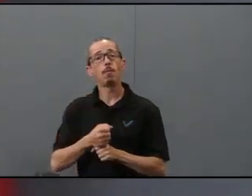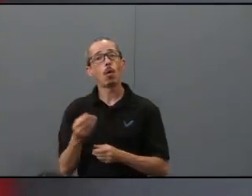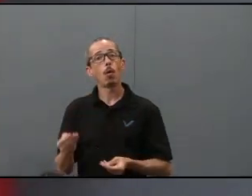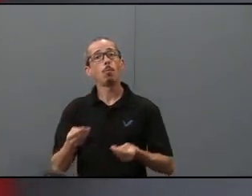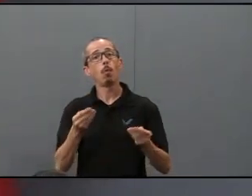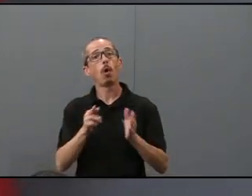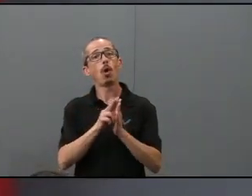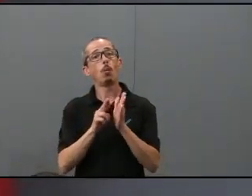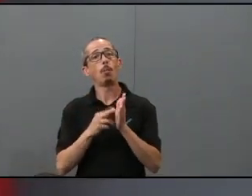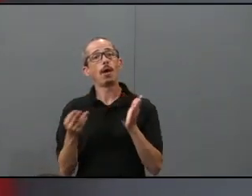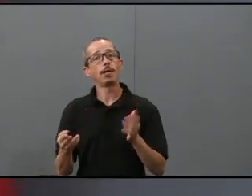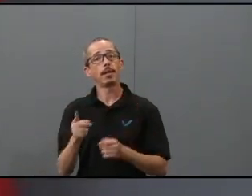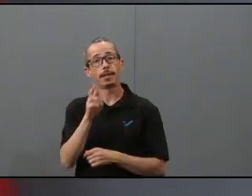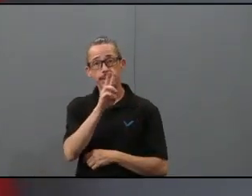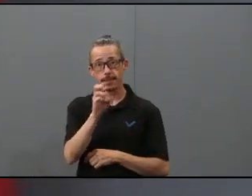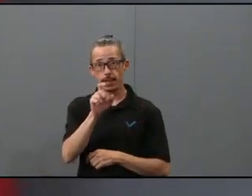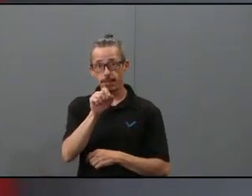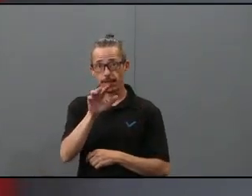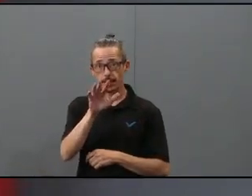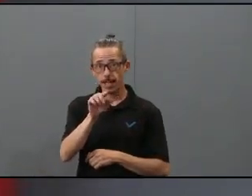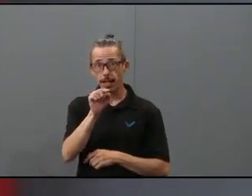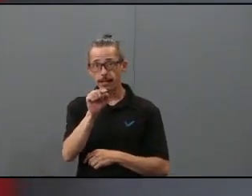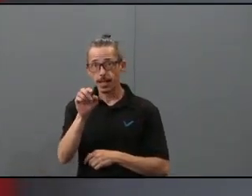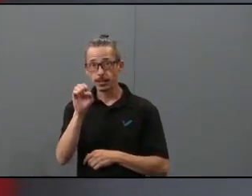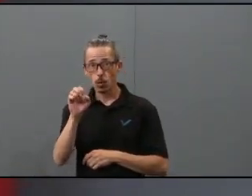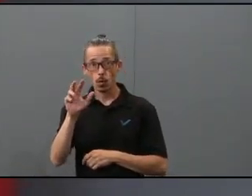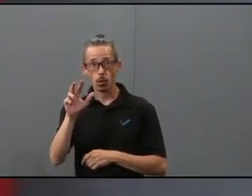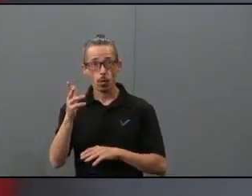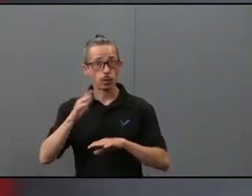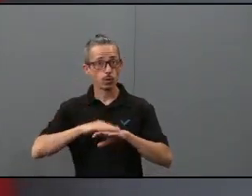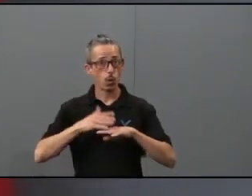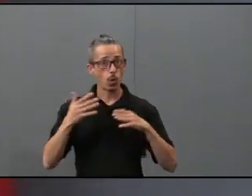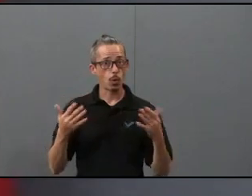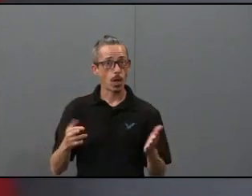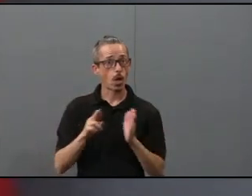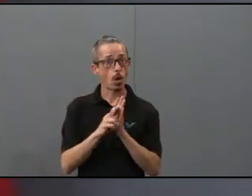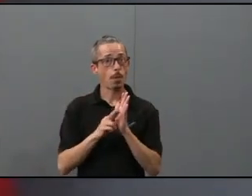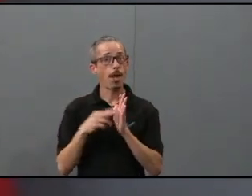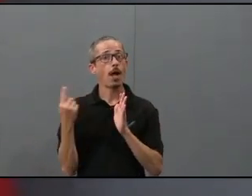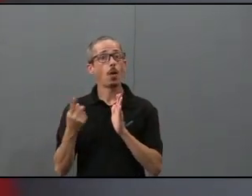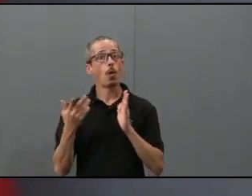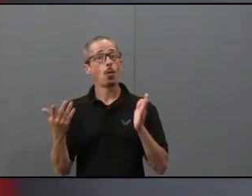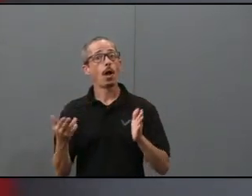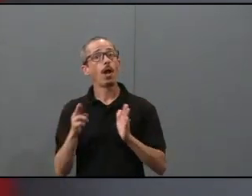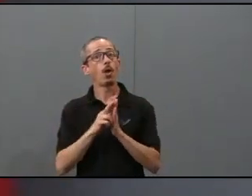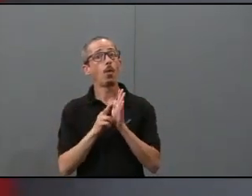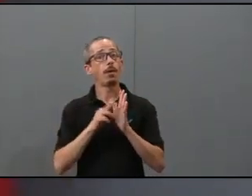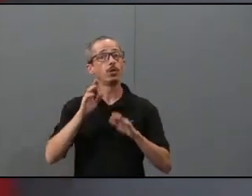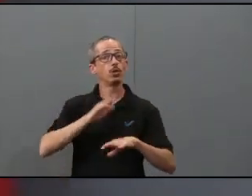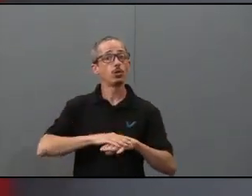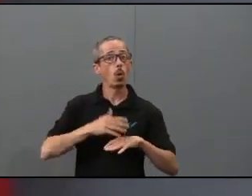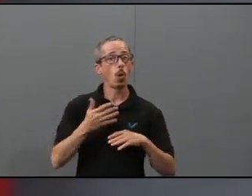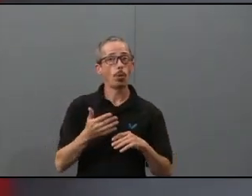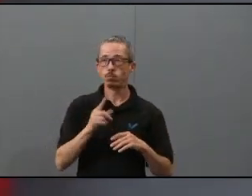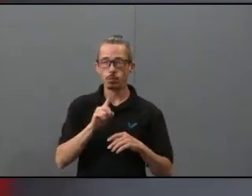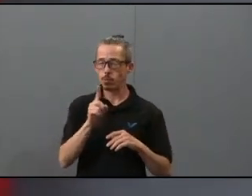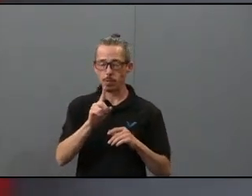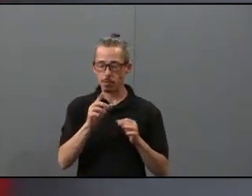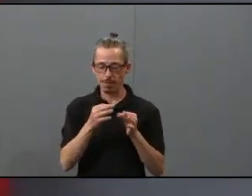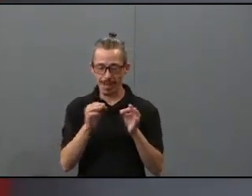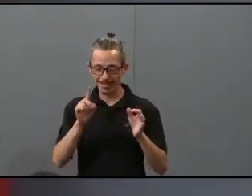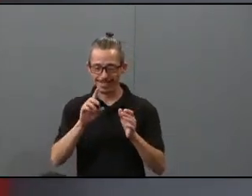projet de règlement numéro 625-3 intitulé règlement modifiant le règlement euh pardon c'est pas